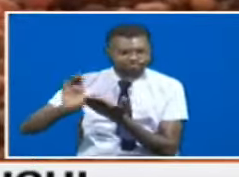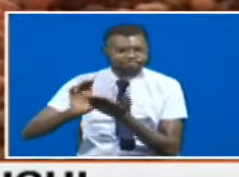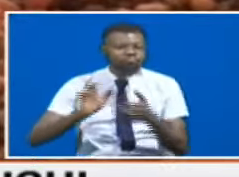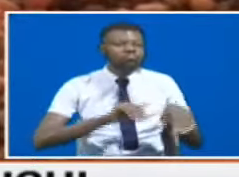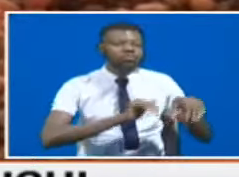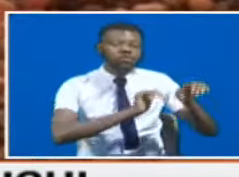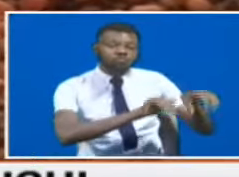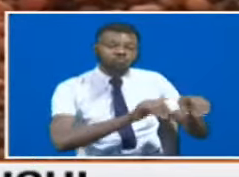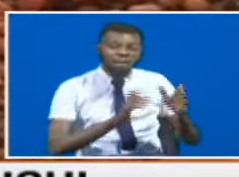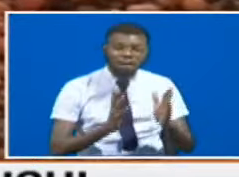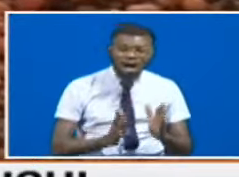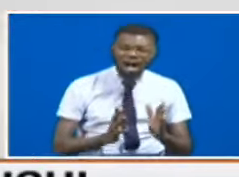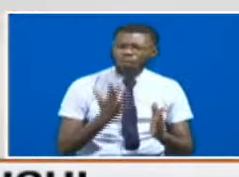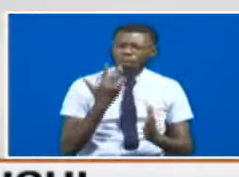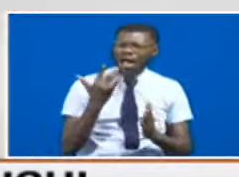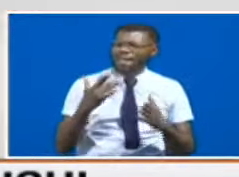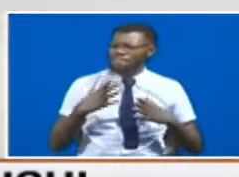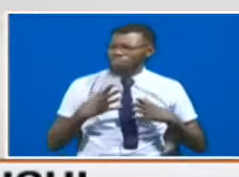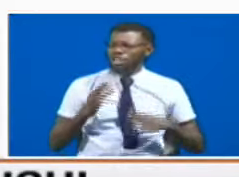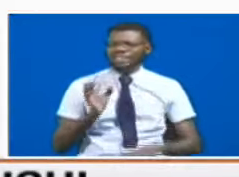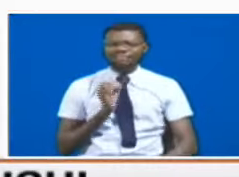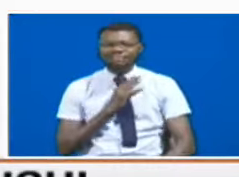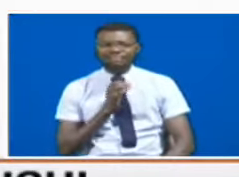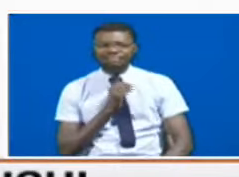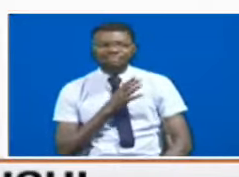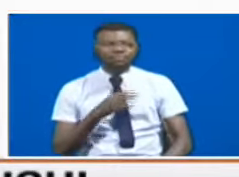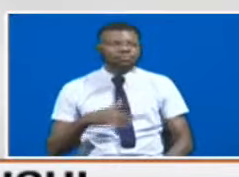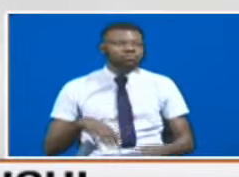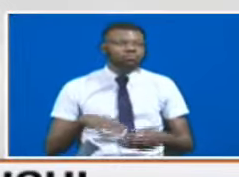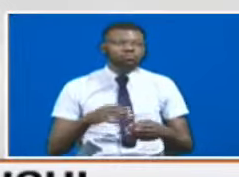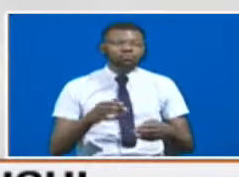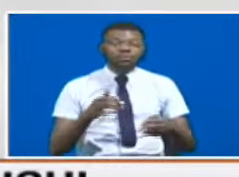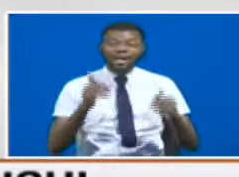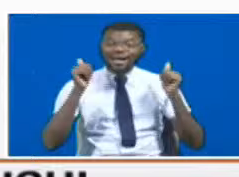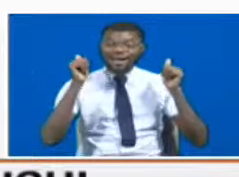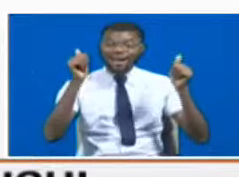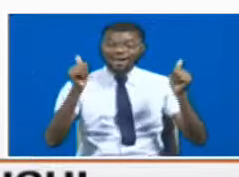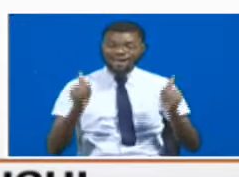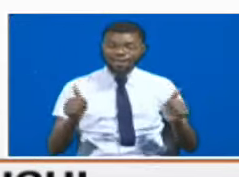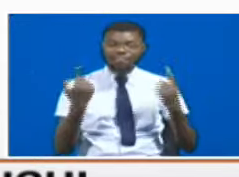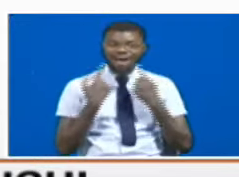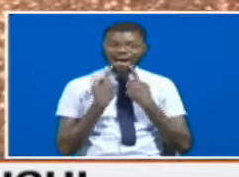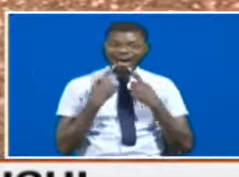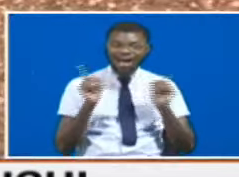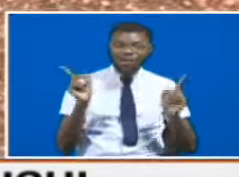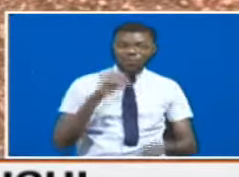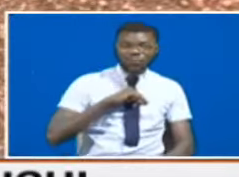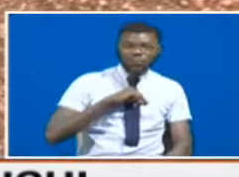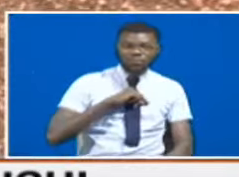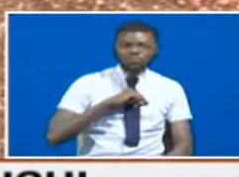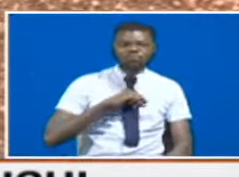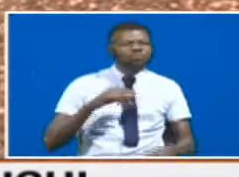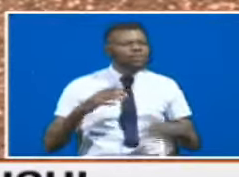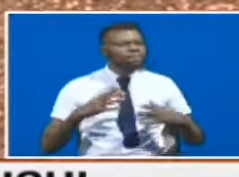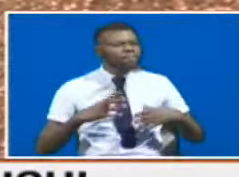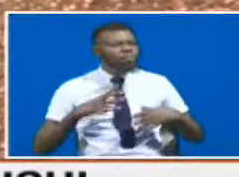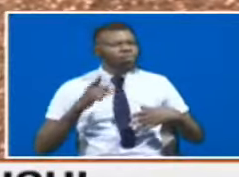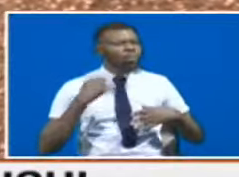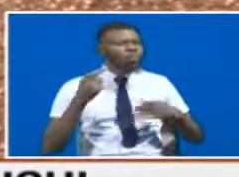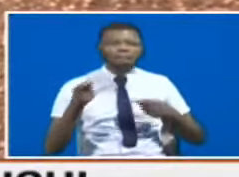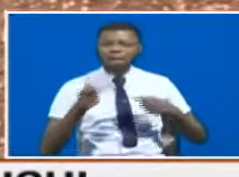shinikizo kutoka kwa wadau mbalimbali. Kwenye waraka katika vyombo vya habari, wakulima walionunua mbolea aina ya Kale